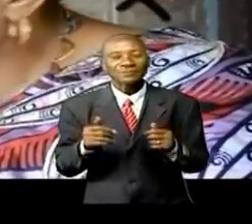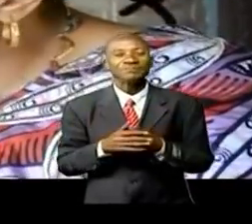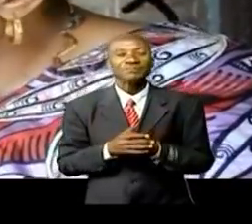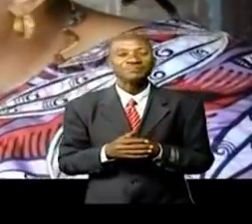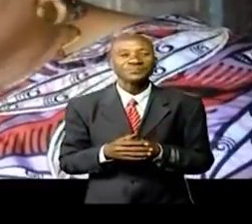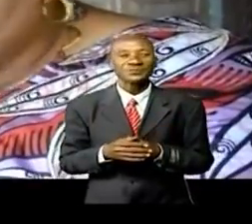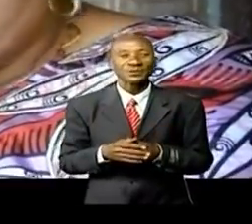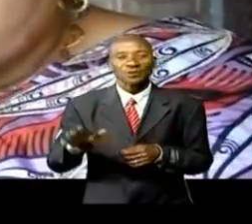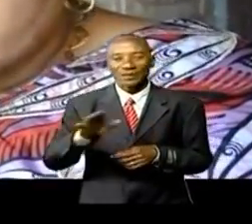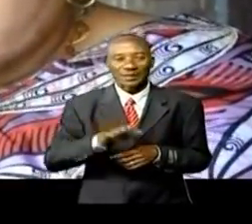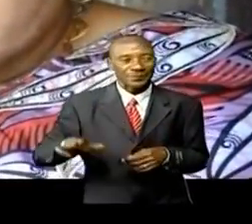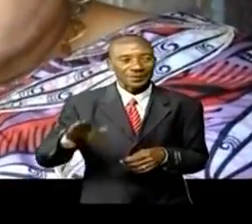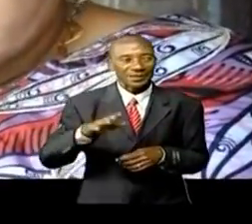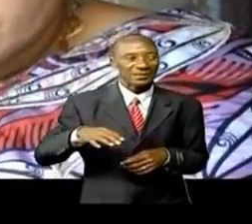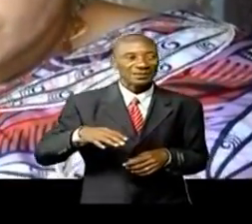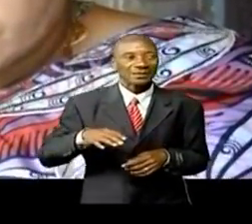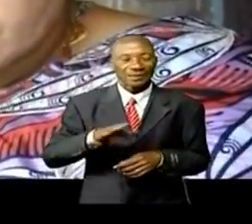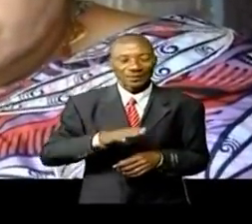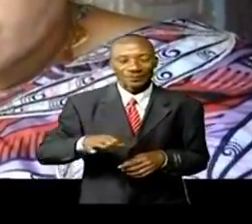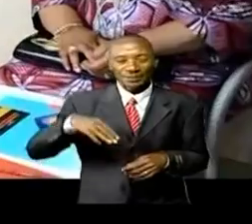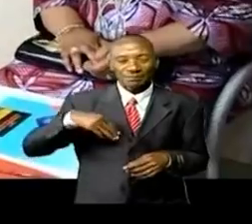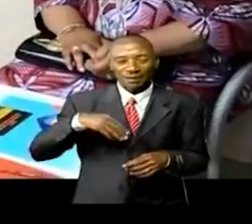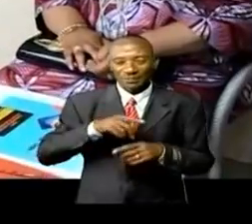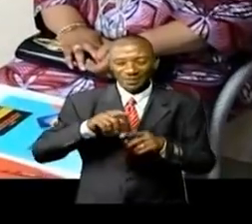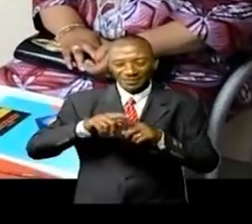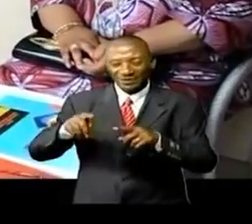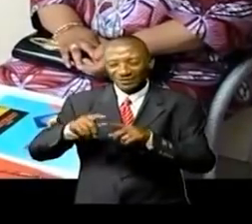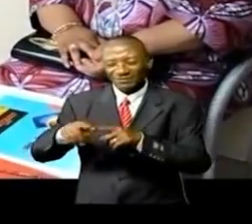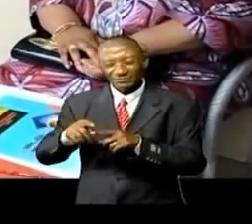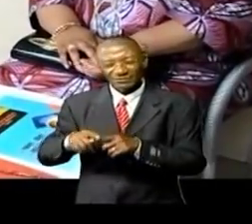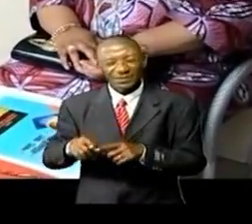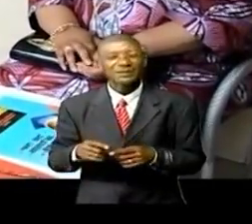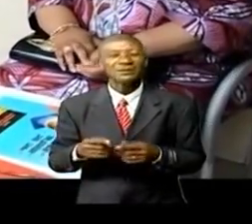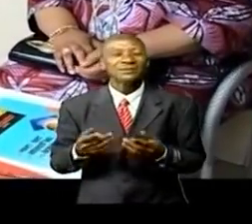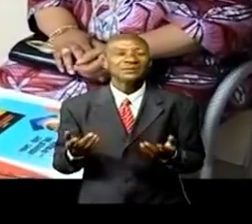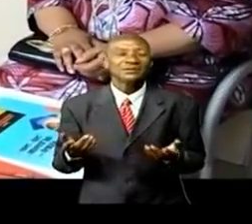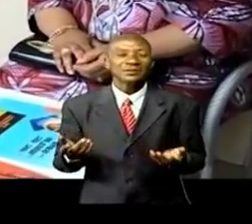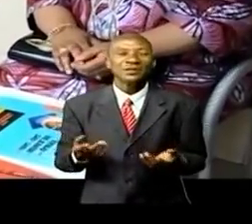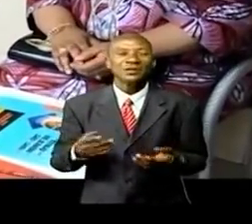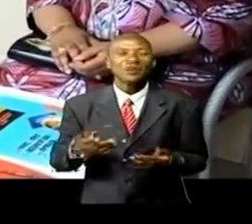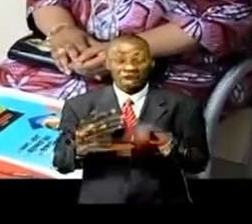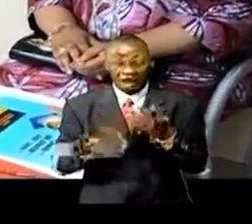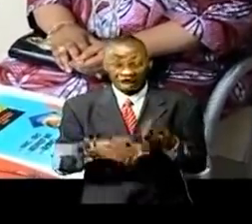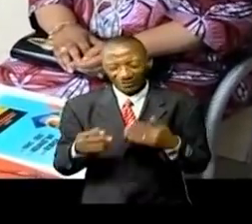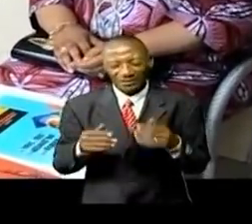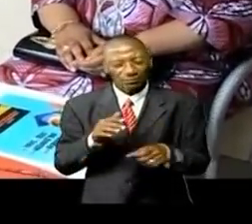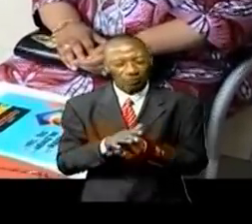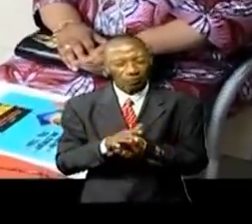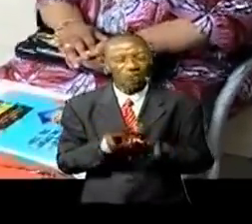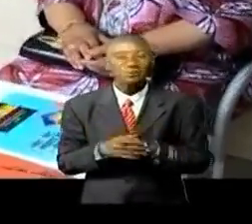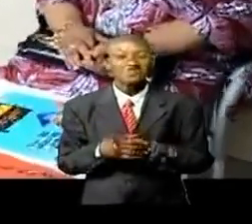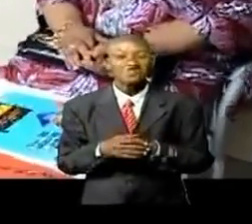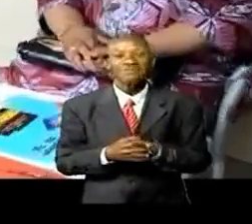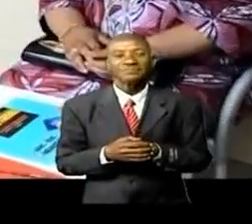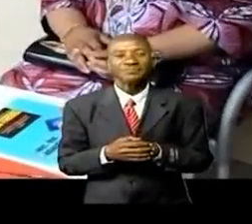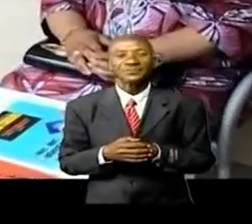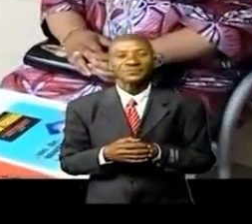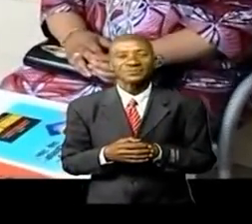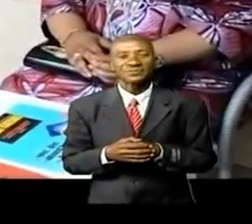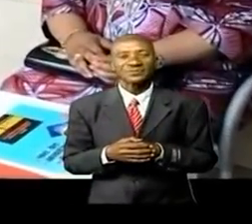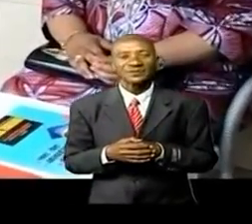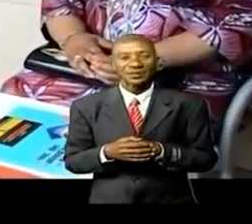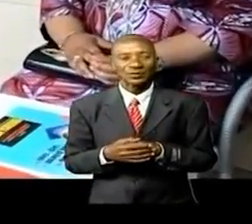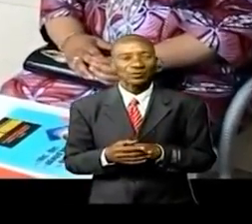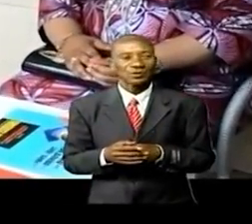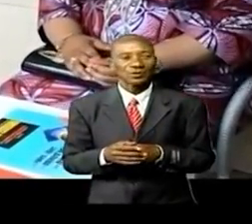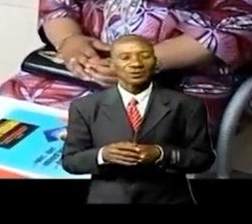États membres avant d'exiger auprès des autorités congolaises une implication en vue de palper du doigt les réalités sur la gestion de cette